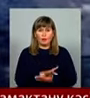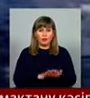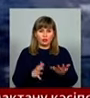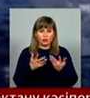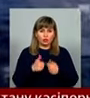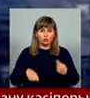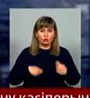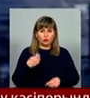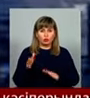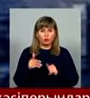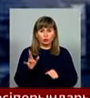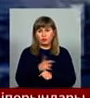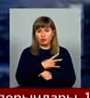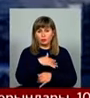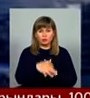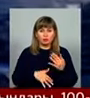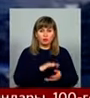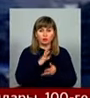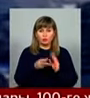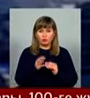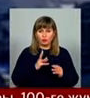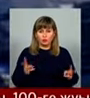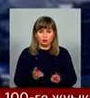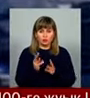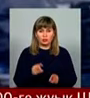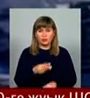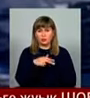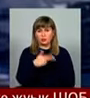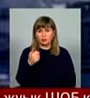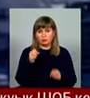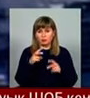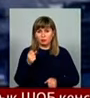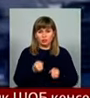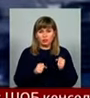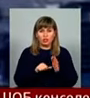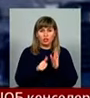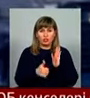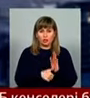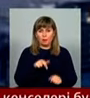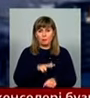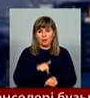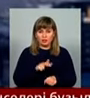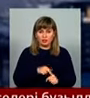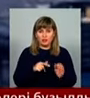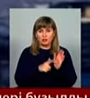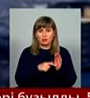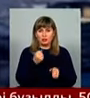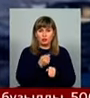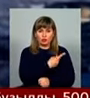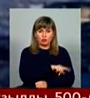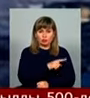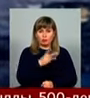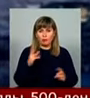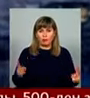подсчитывать ущерб после ночных беспорядков. Всего было сожжено и разбито 33 спецмашины. Из них 16 полицейские, 7 скорых, 2